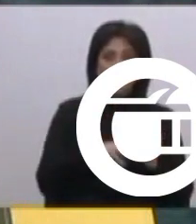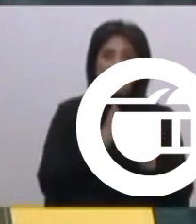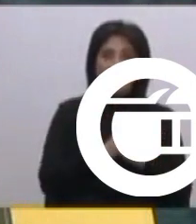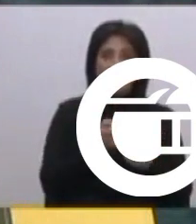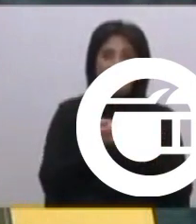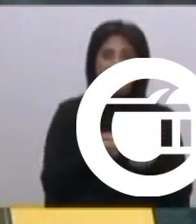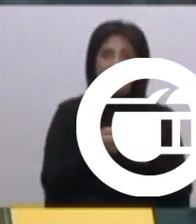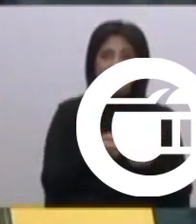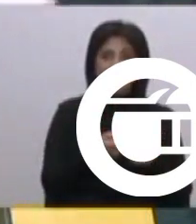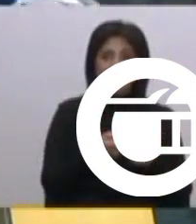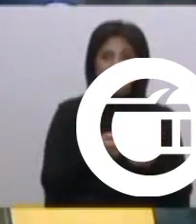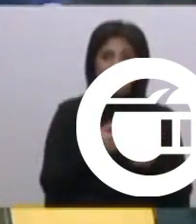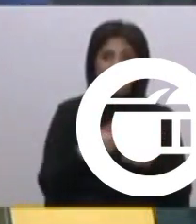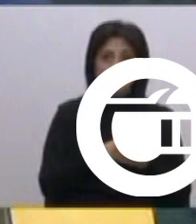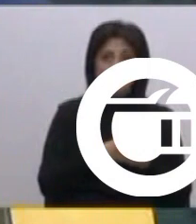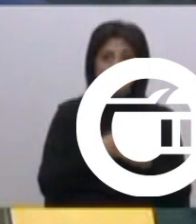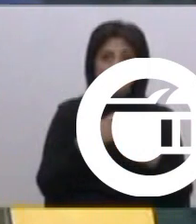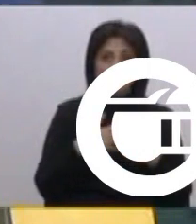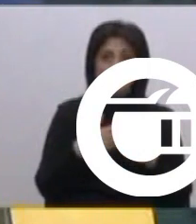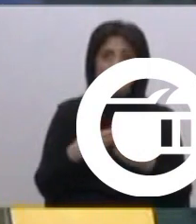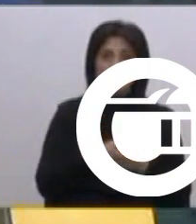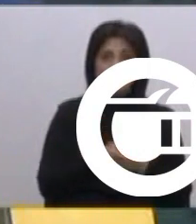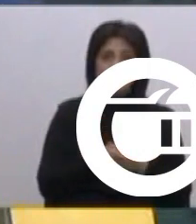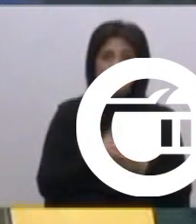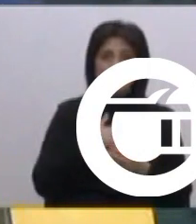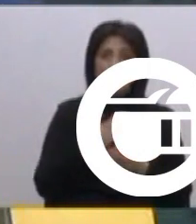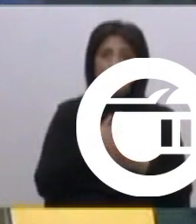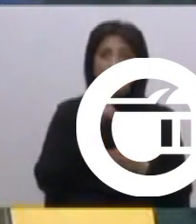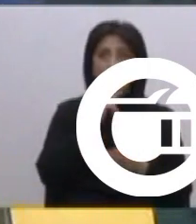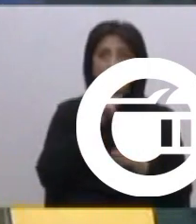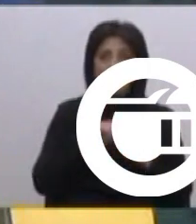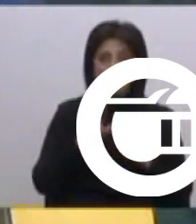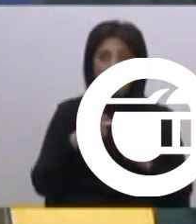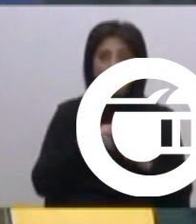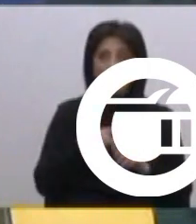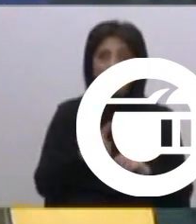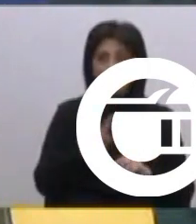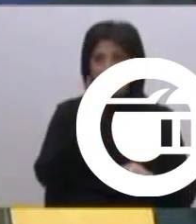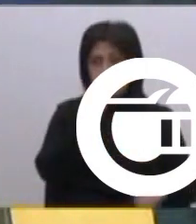არის მცირე შემოსავალი, საშუალო შემოსავალი, ჩვენ გვინდა ეკონომიკის გაზრდა